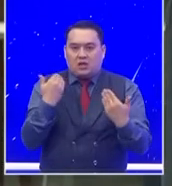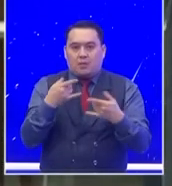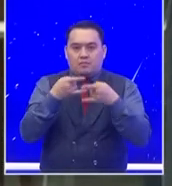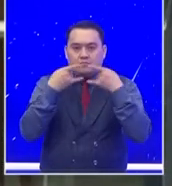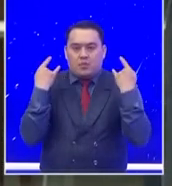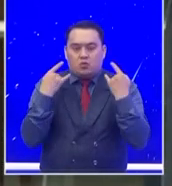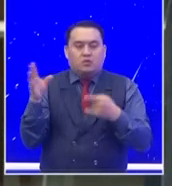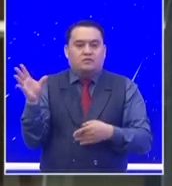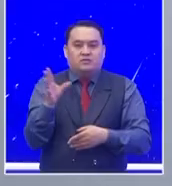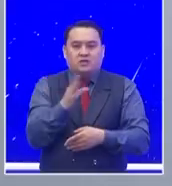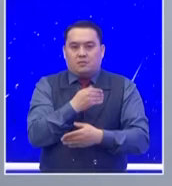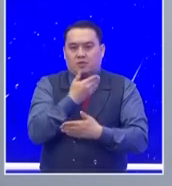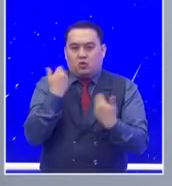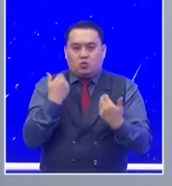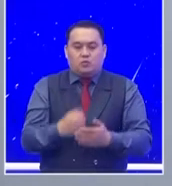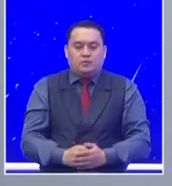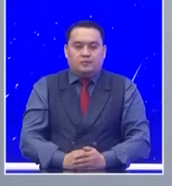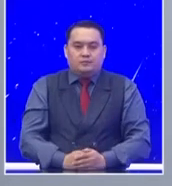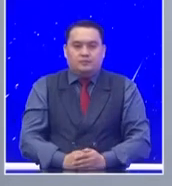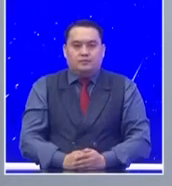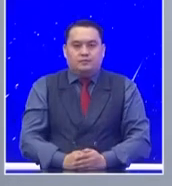маски им доступны не всем